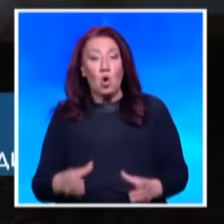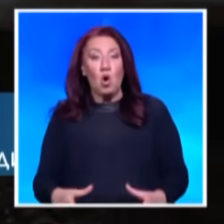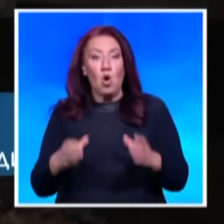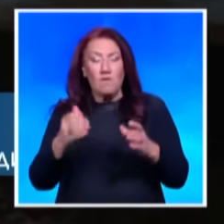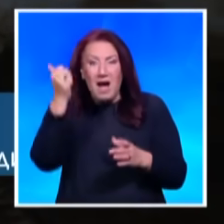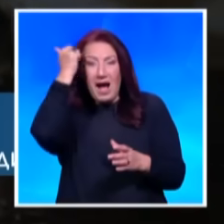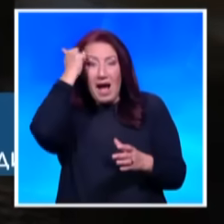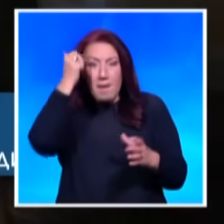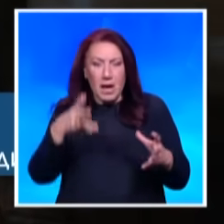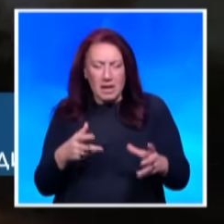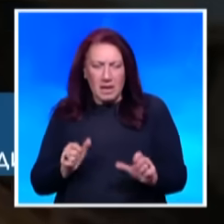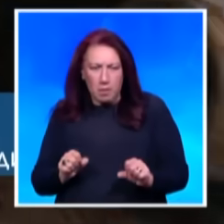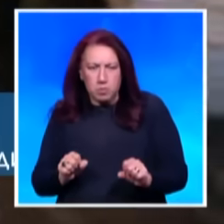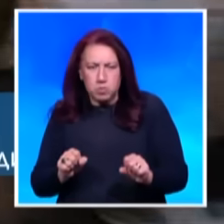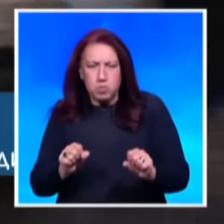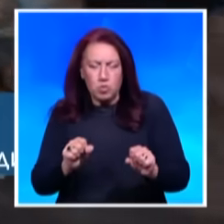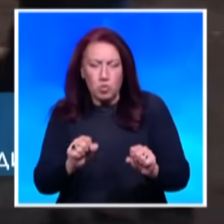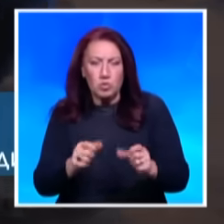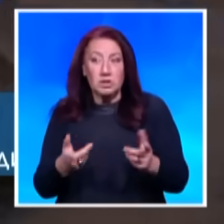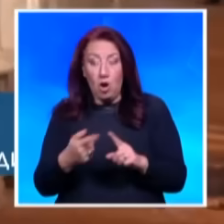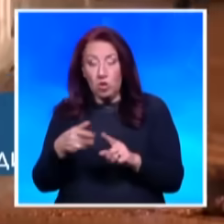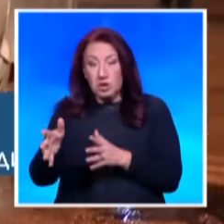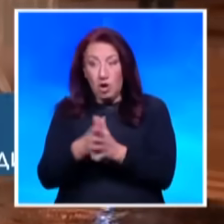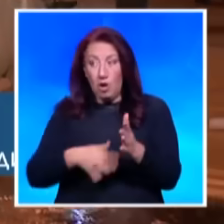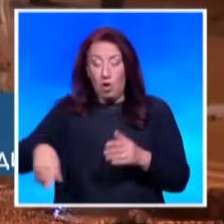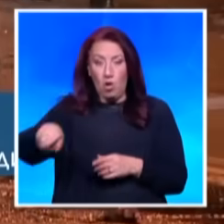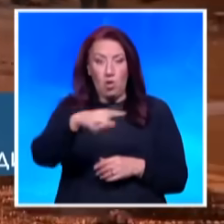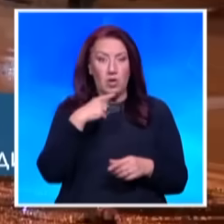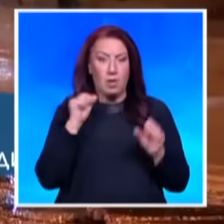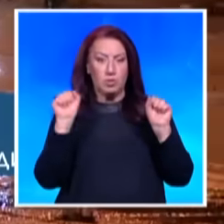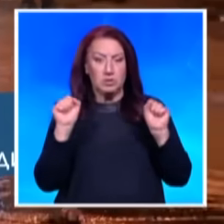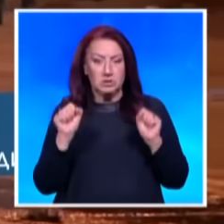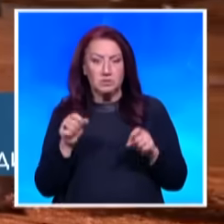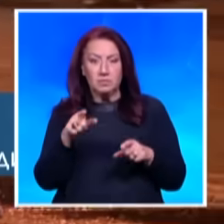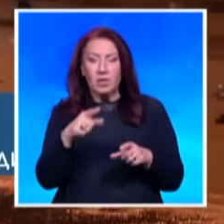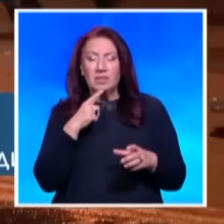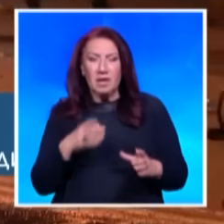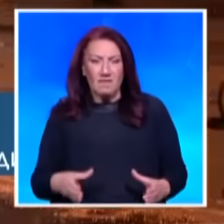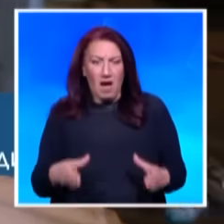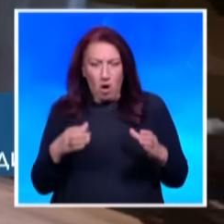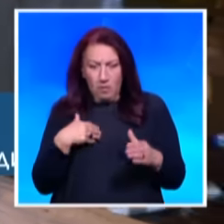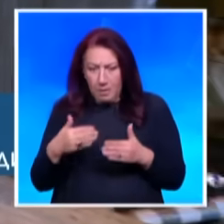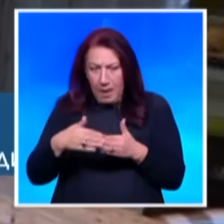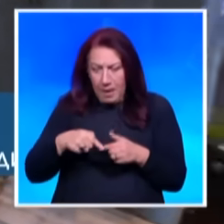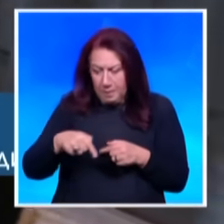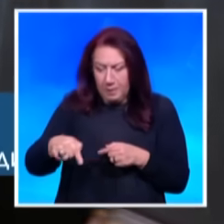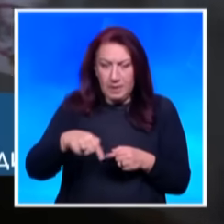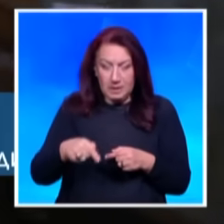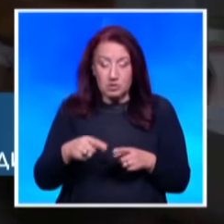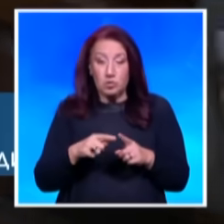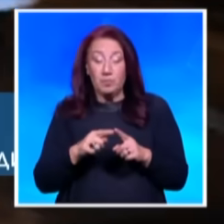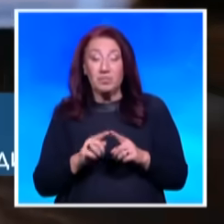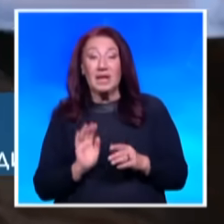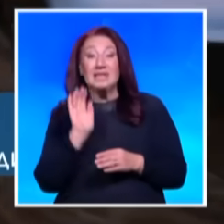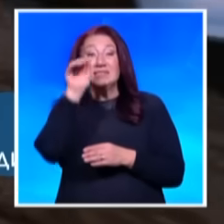добутани, буквално бяха добутани от протестиращите. Такива кофи има и на метри от нас, а зад полицейския кордон,